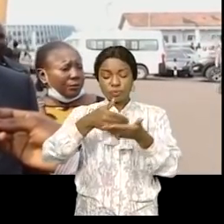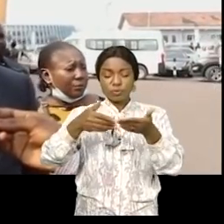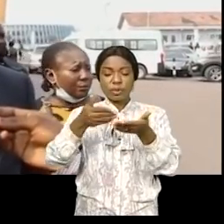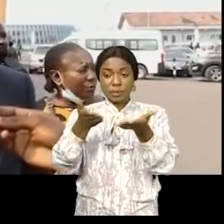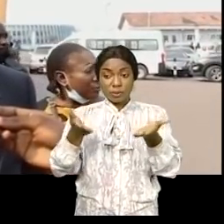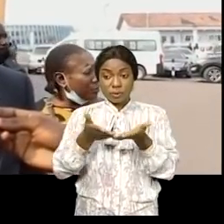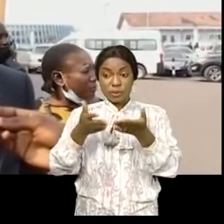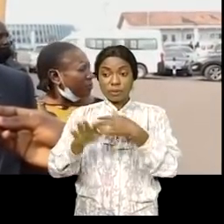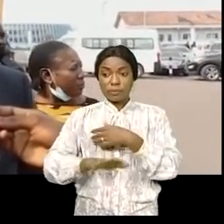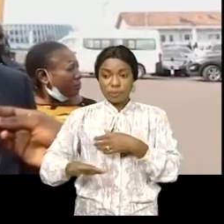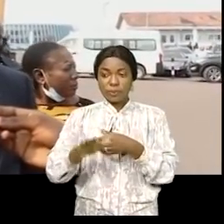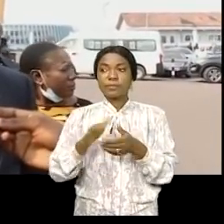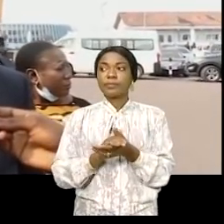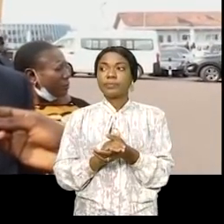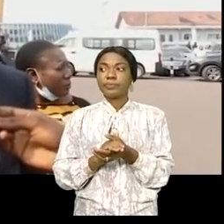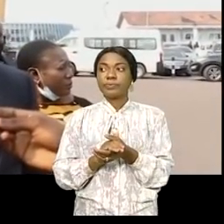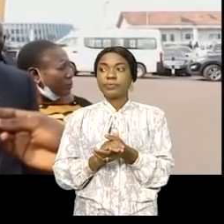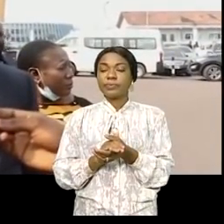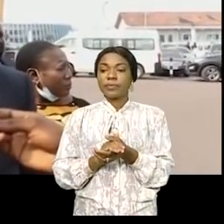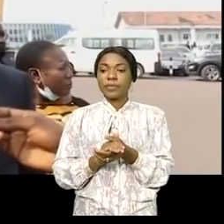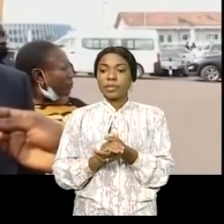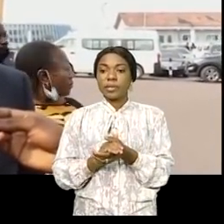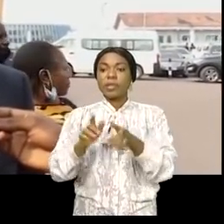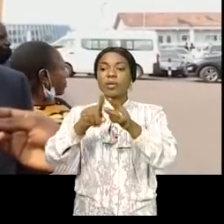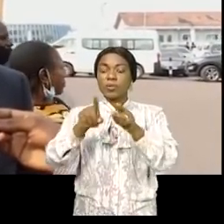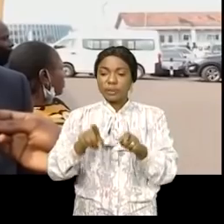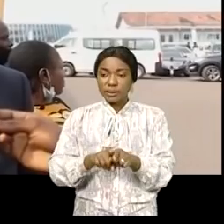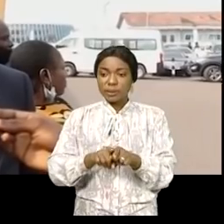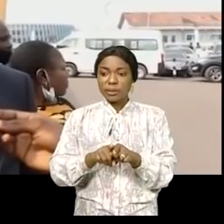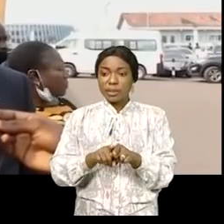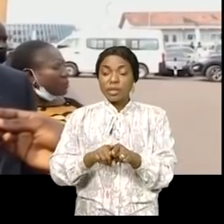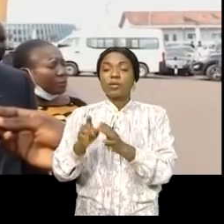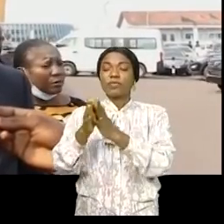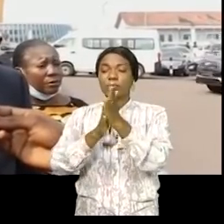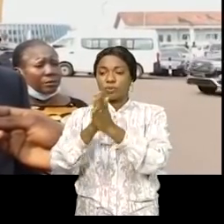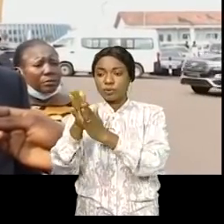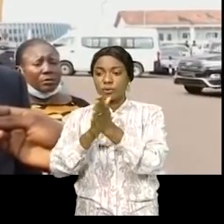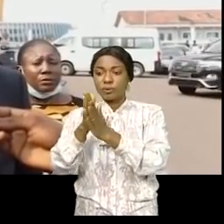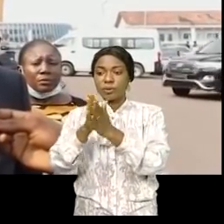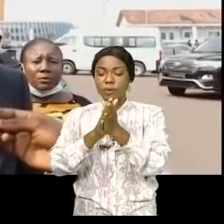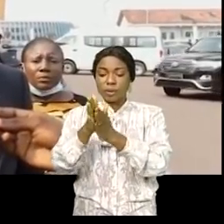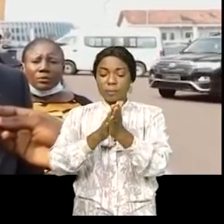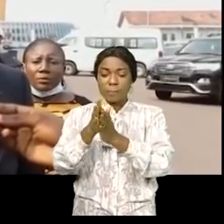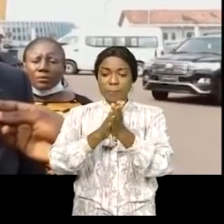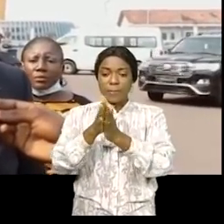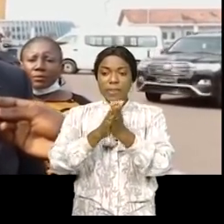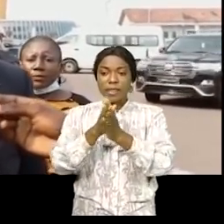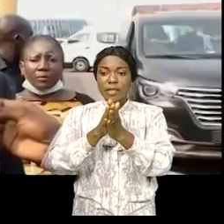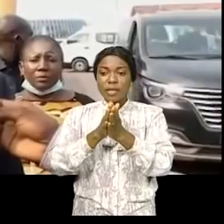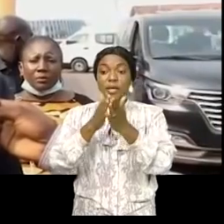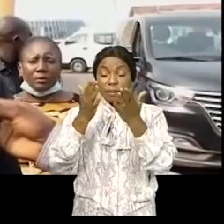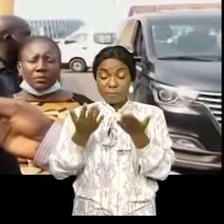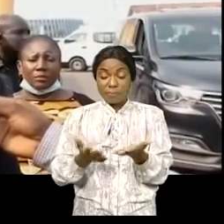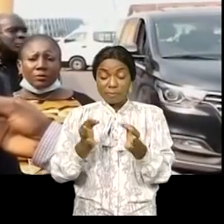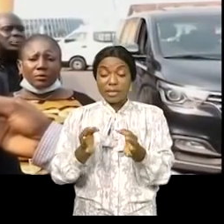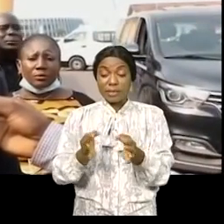pris. Vous savez, nous sommes allés solliciter la venue de partenaires en province chez nous, au central. Tout